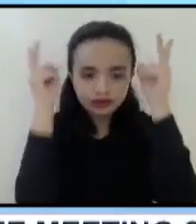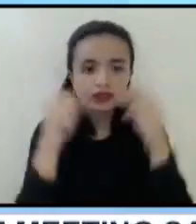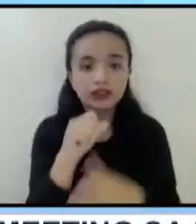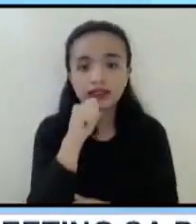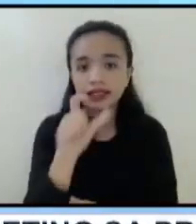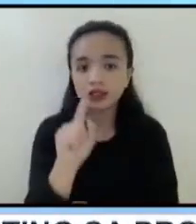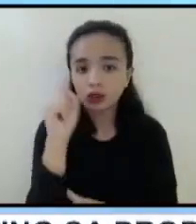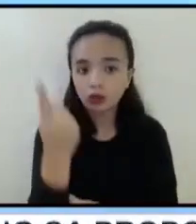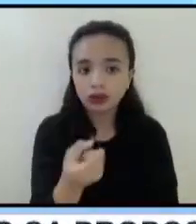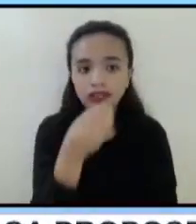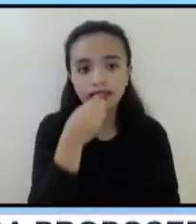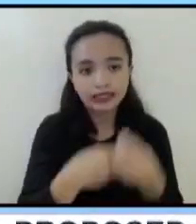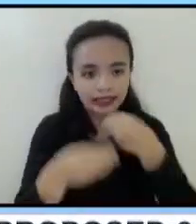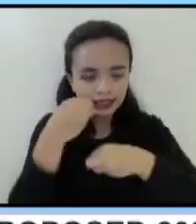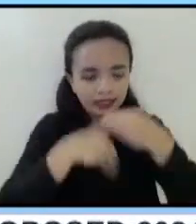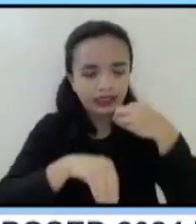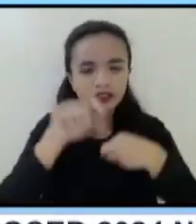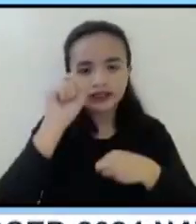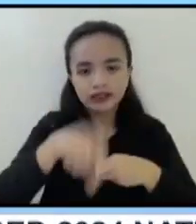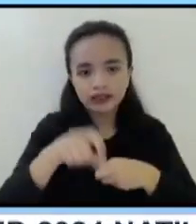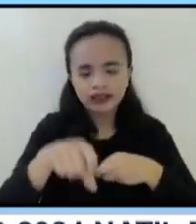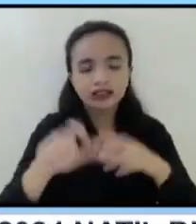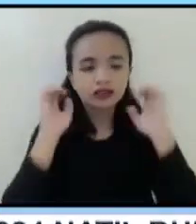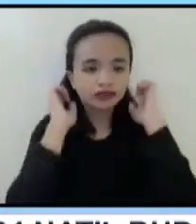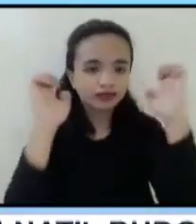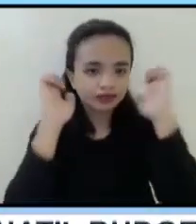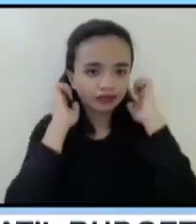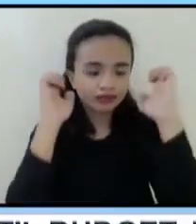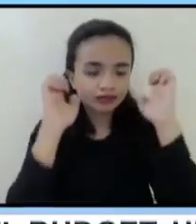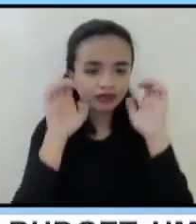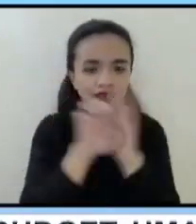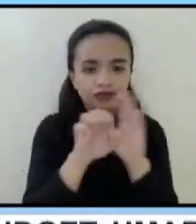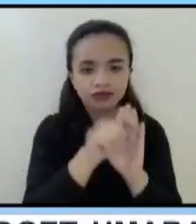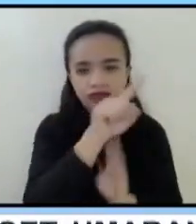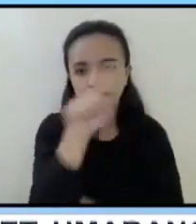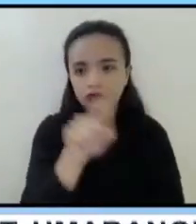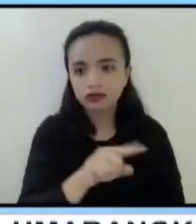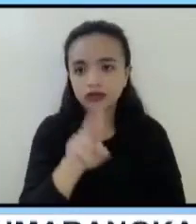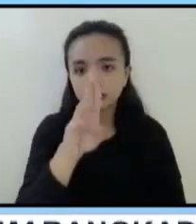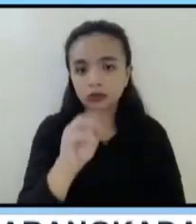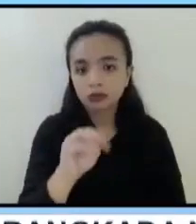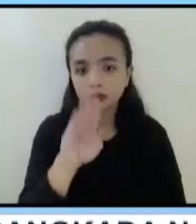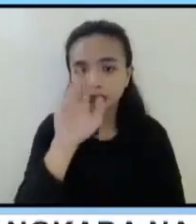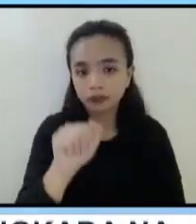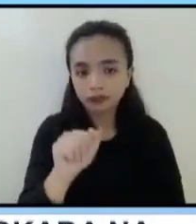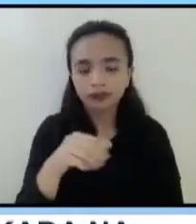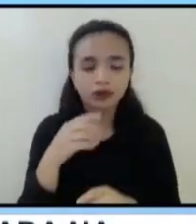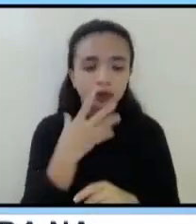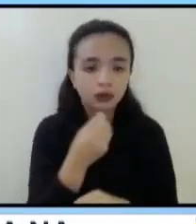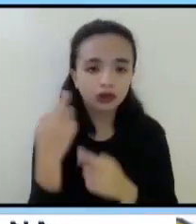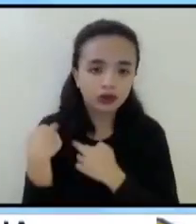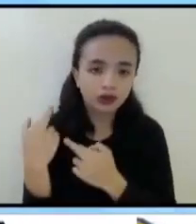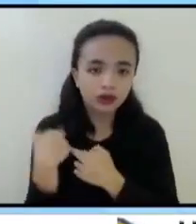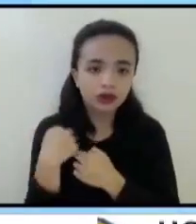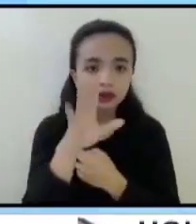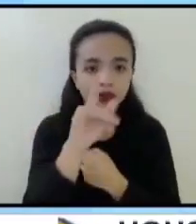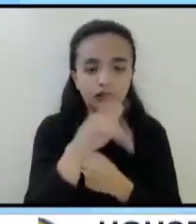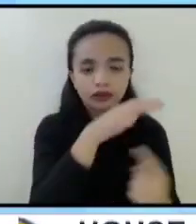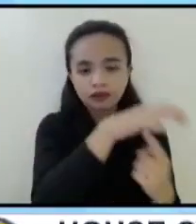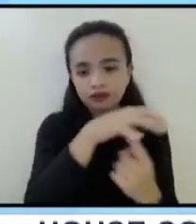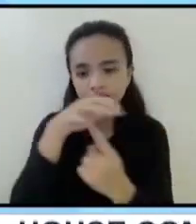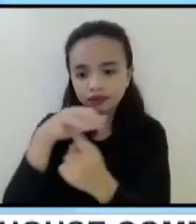kain. Kailangan din ng active lifestyle gaya ng Zumba. Nag-set up ang mga organizers ng 25 booths para ibida ang local